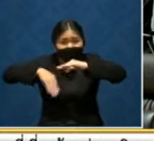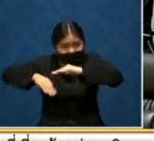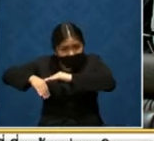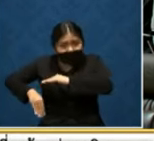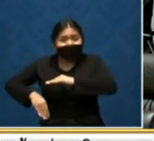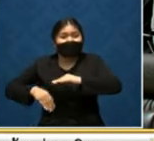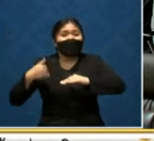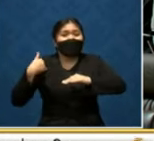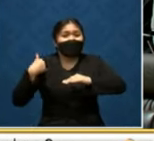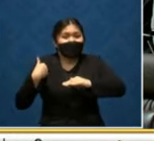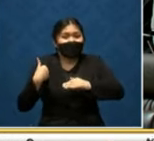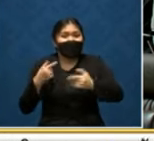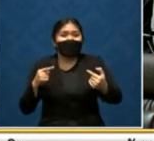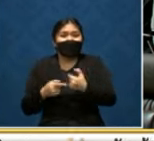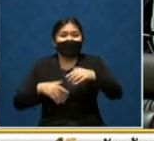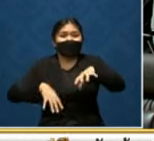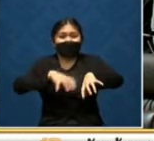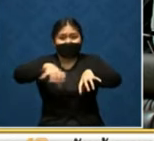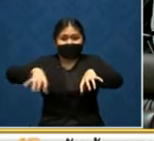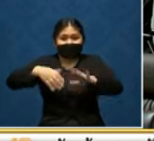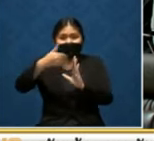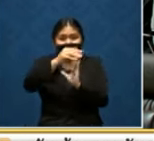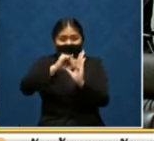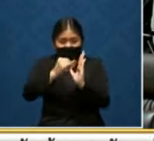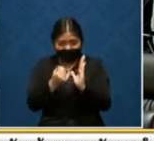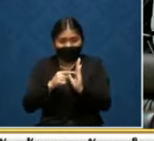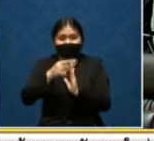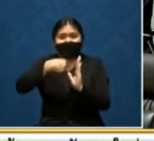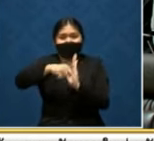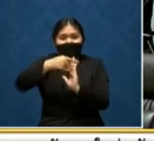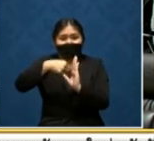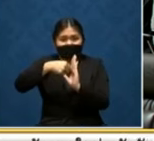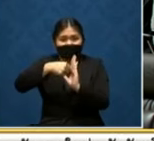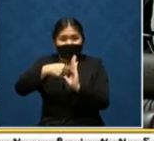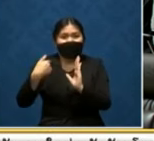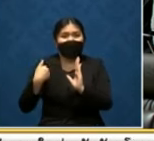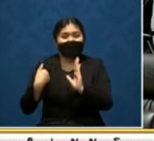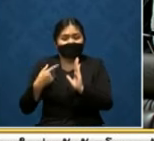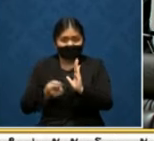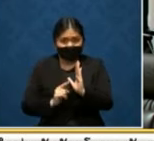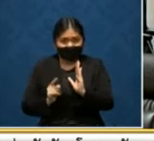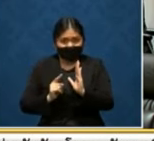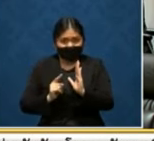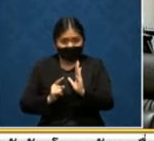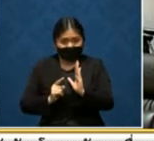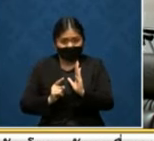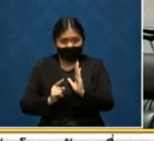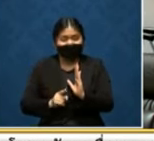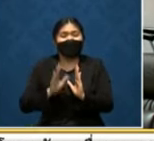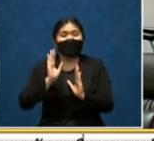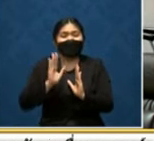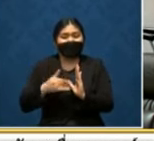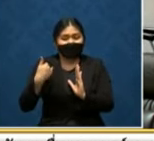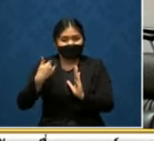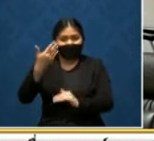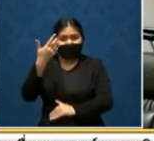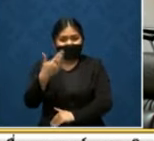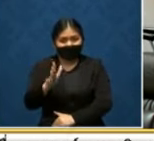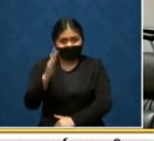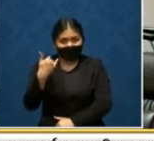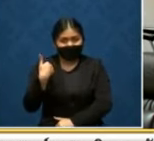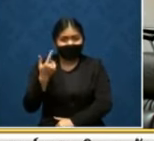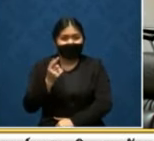อยู่ในพื้นที่จังหวัดทางภาคอีสานเหตุการณ์เหล่านี้เป็นเหตุการณ์ที่เกิดขึ้นมาแล้วและ